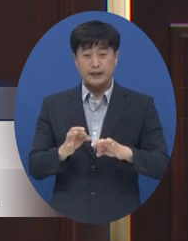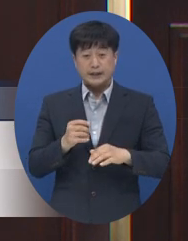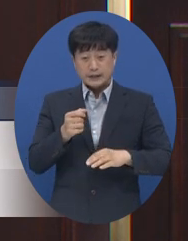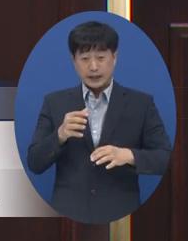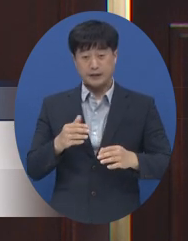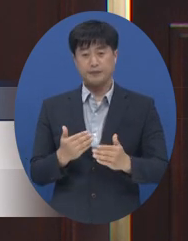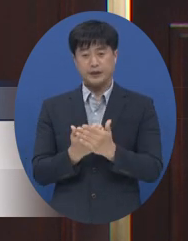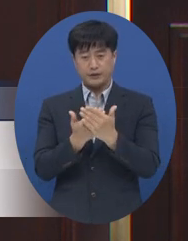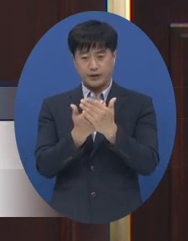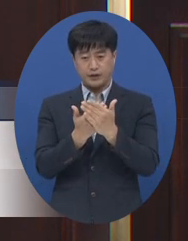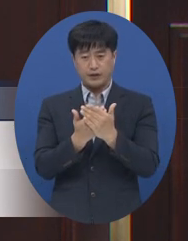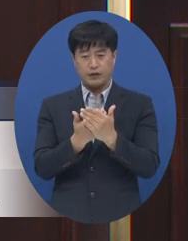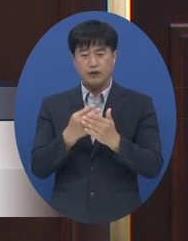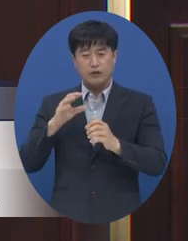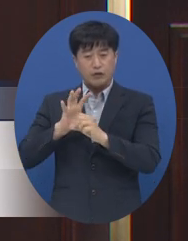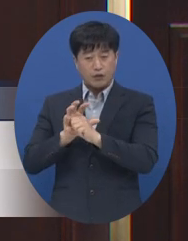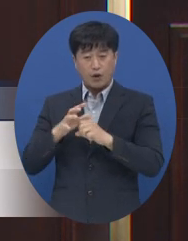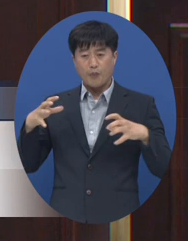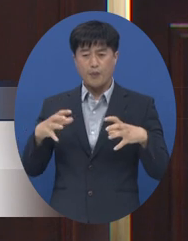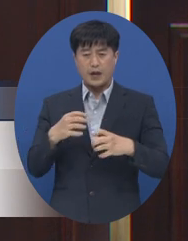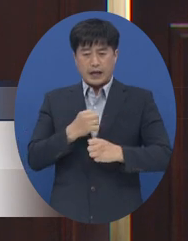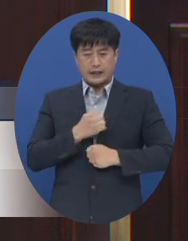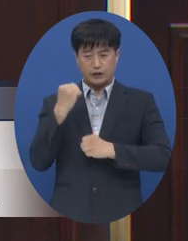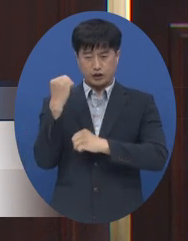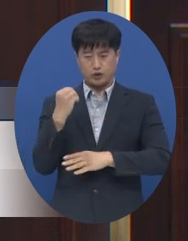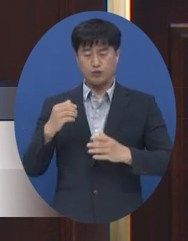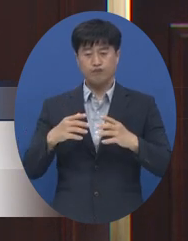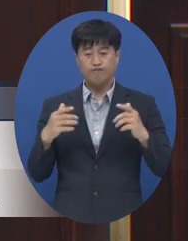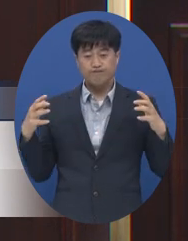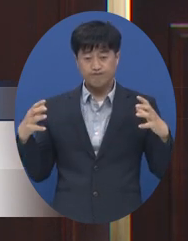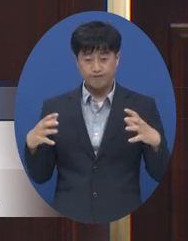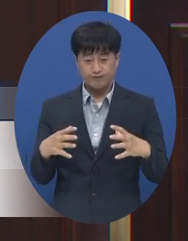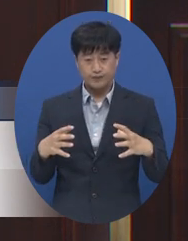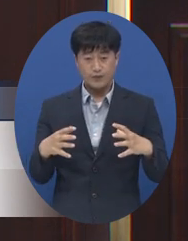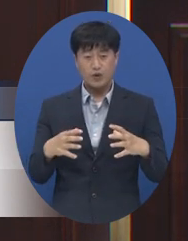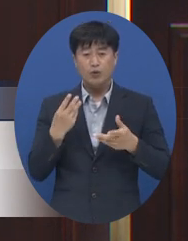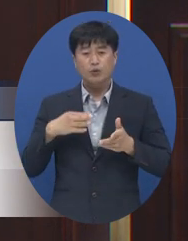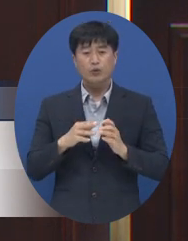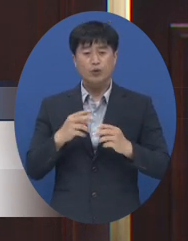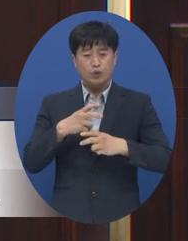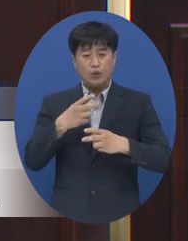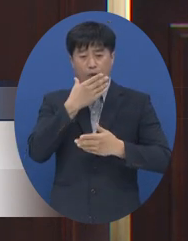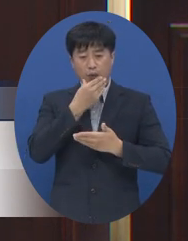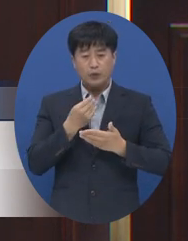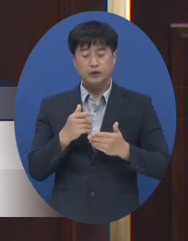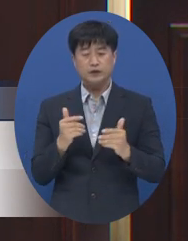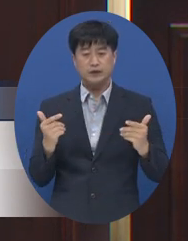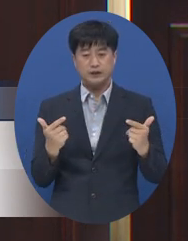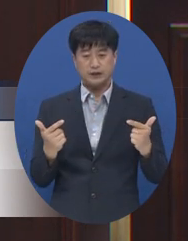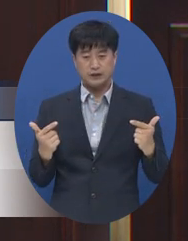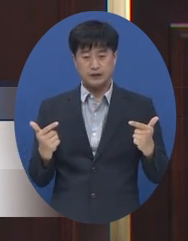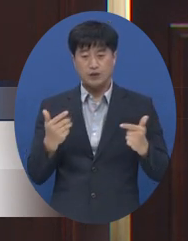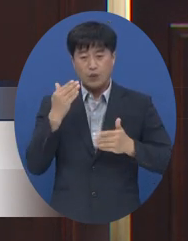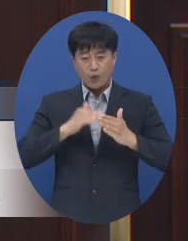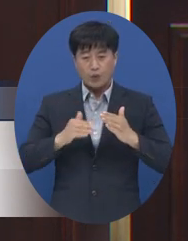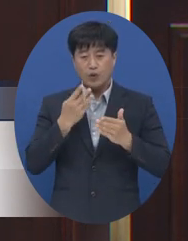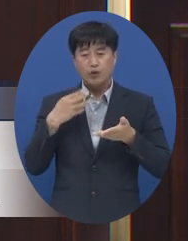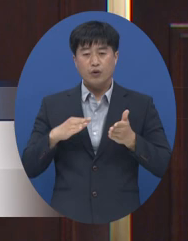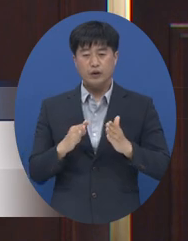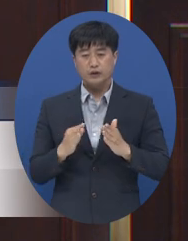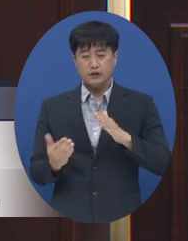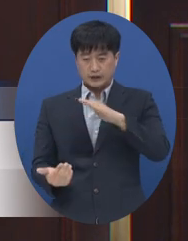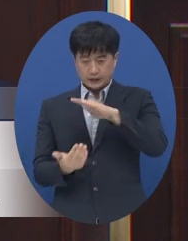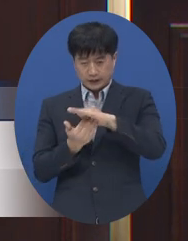활성화, 코로나를 포함한 안전기반 확충, 도민 교통복지 증진, 공정한 경기